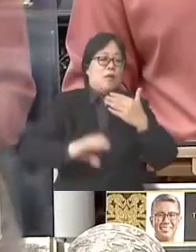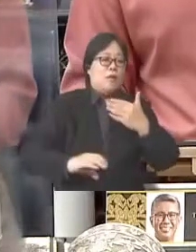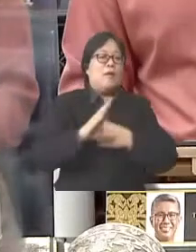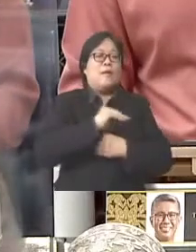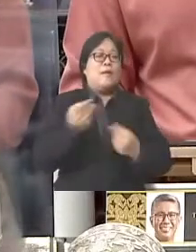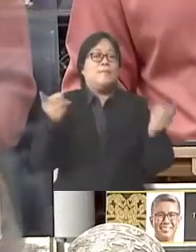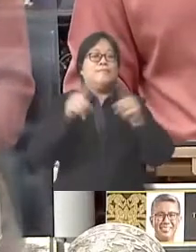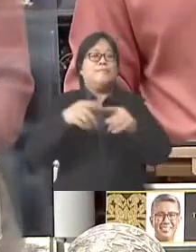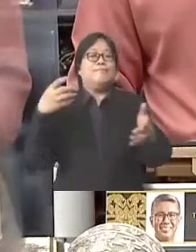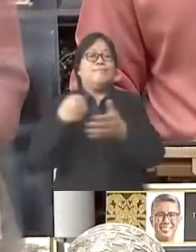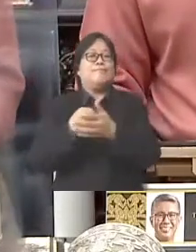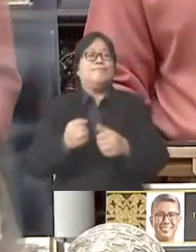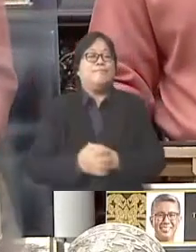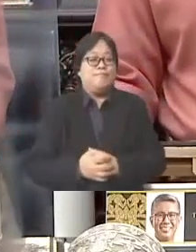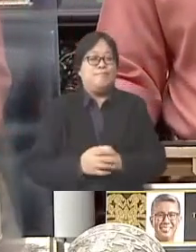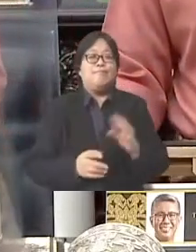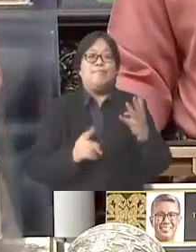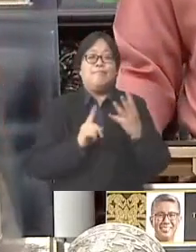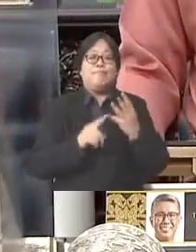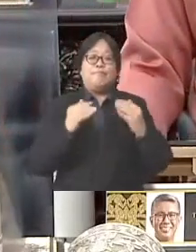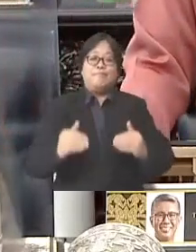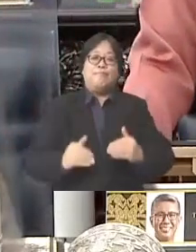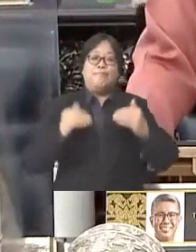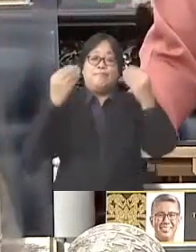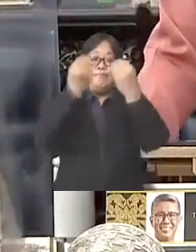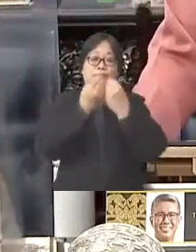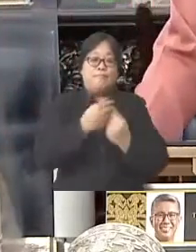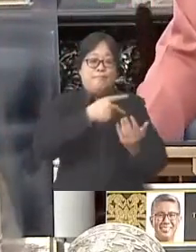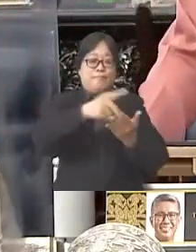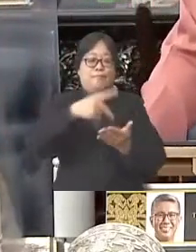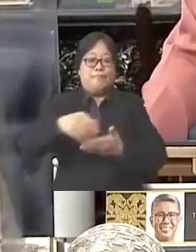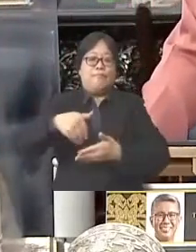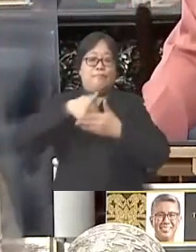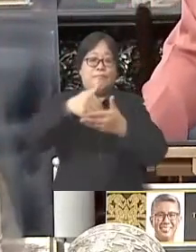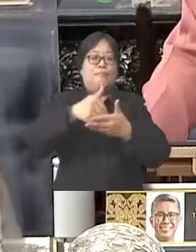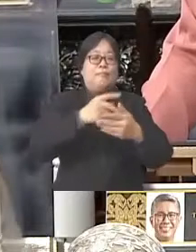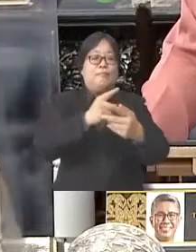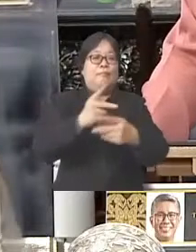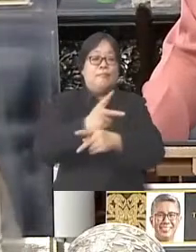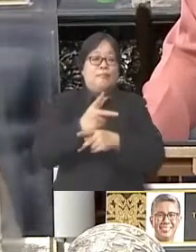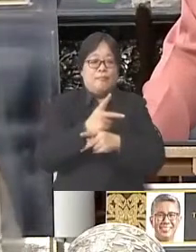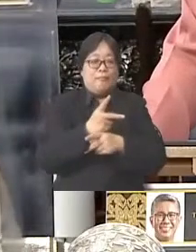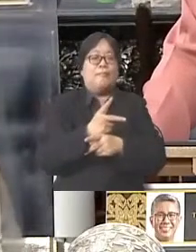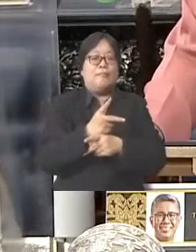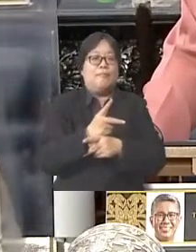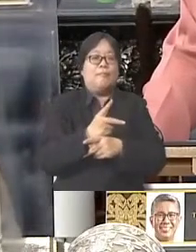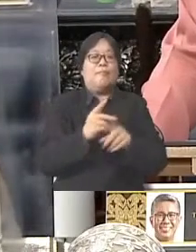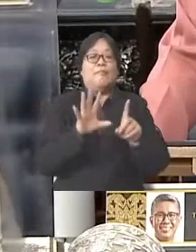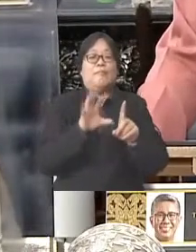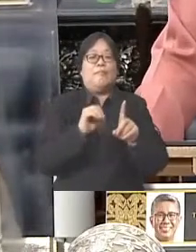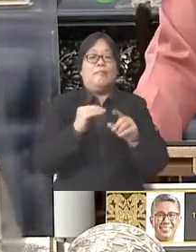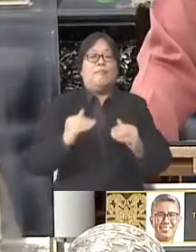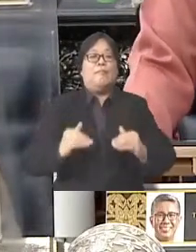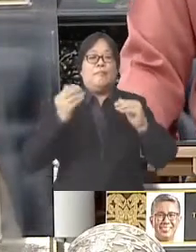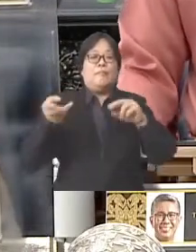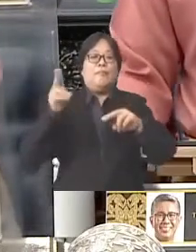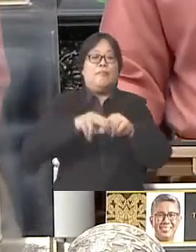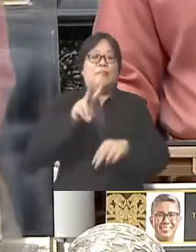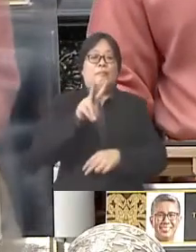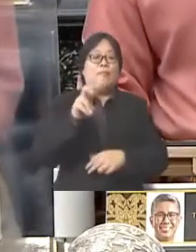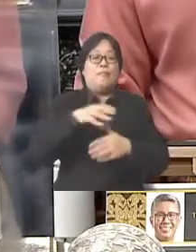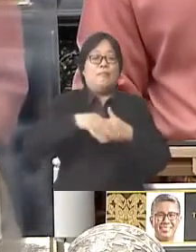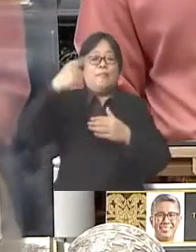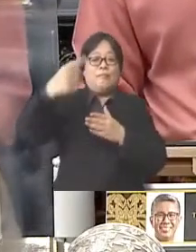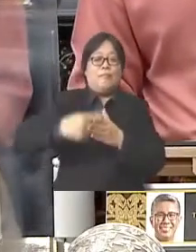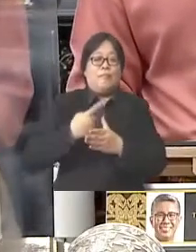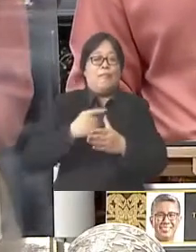disebabkan kemalangan keempat meningkatkan kadar bayaran insentif pengawasan bantuan daripada 150 kepada 200 ribu